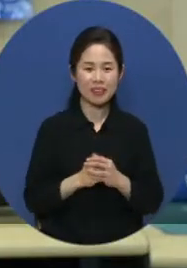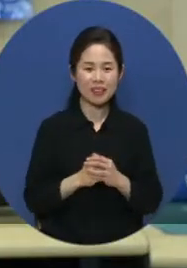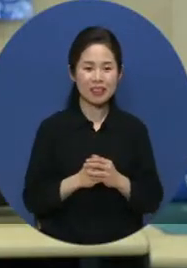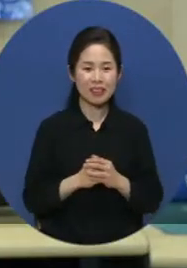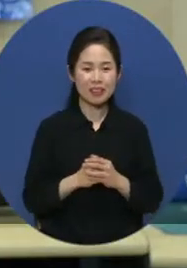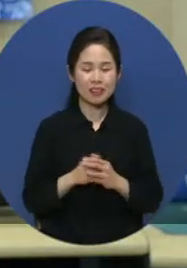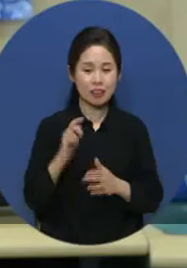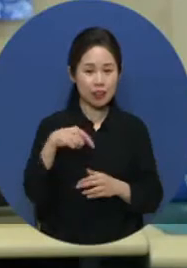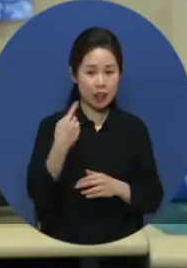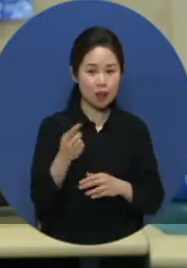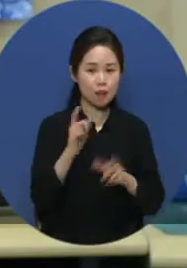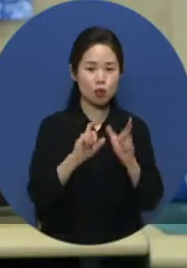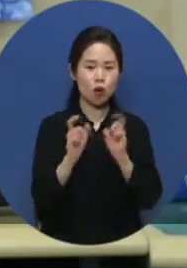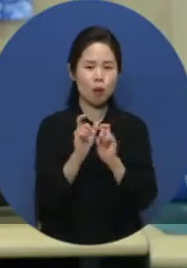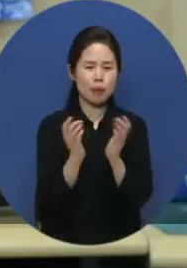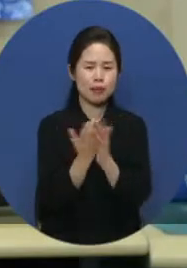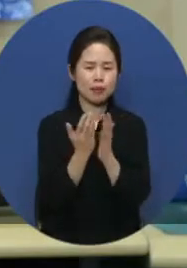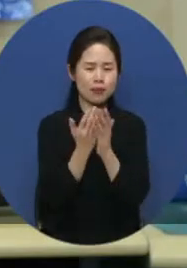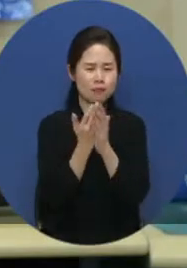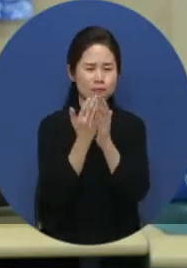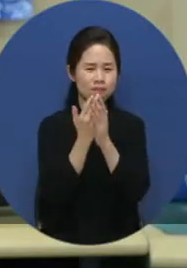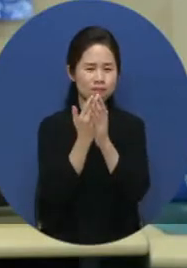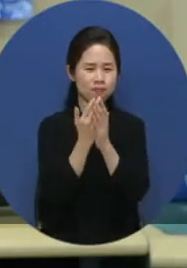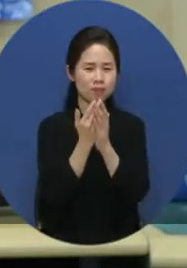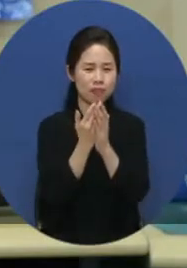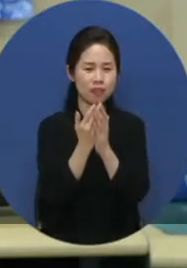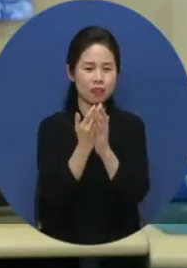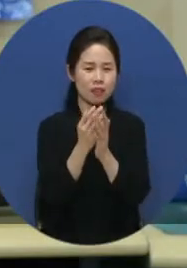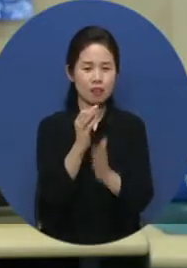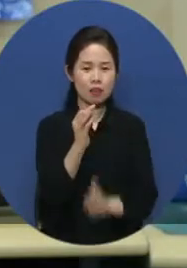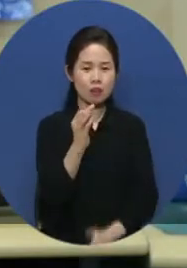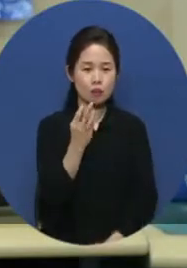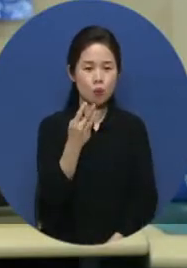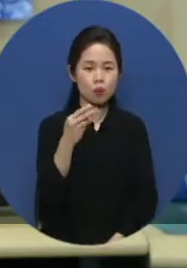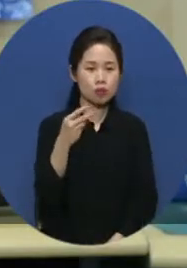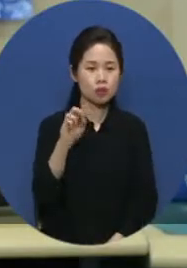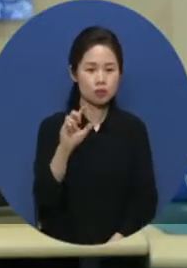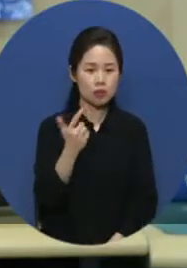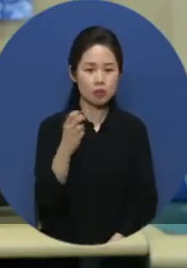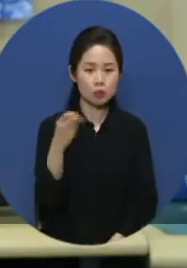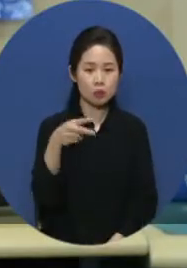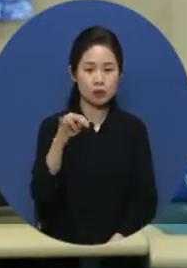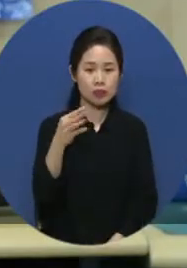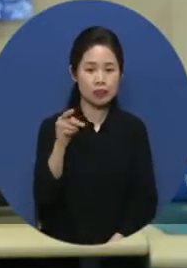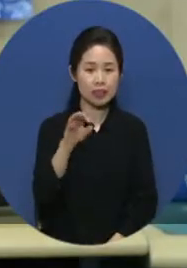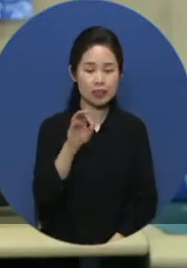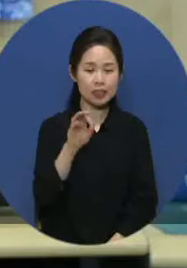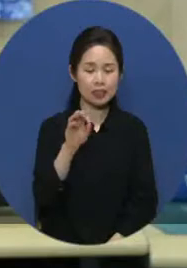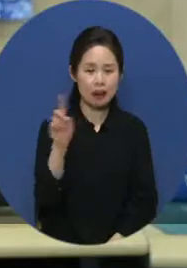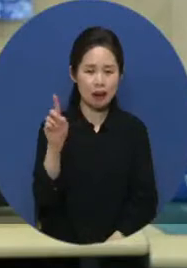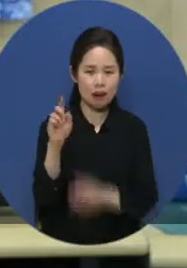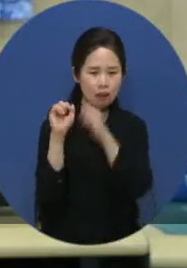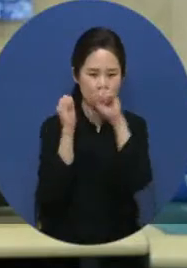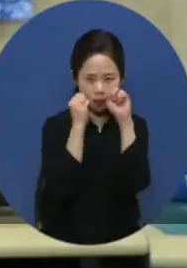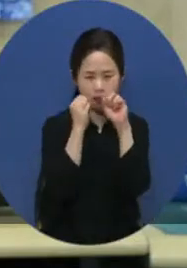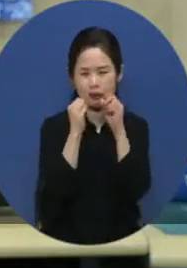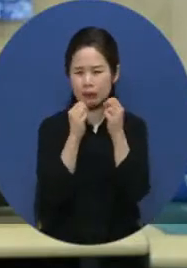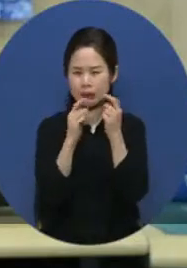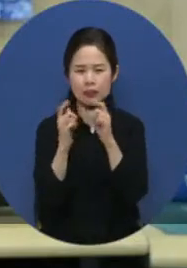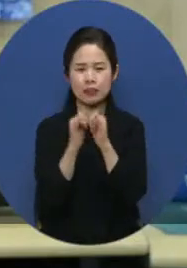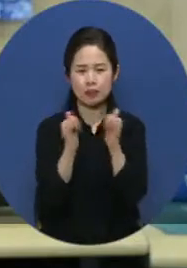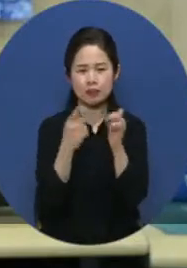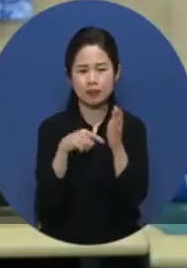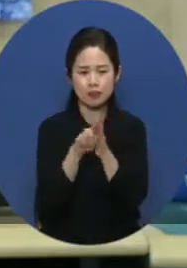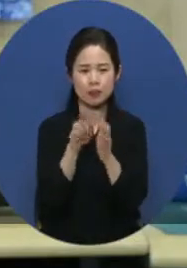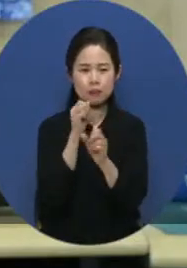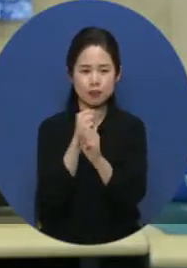개발을 조금 더 해서 이제 중동의 요르단에도 이제 시리아 난민을 위해서도 제작을 해서 많이 기증을 했거든요. 그래서 이 양손 절단장애인 분들의